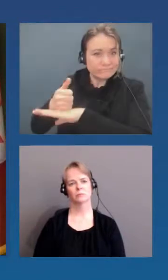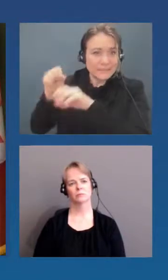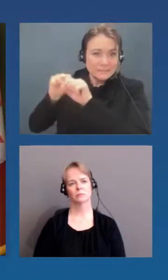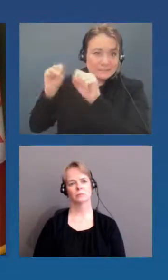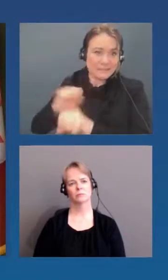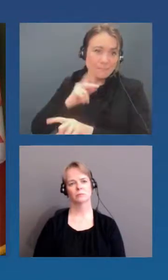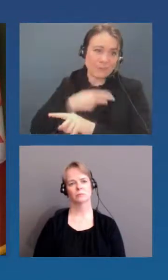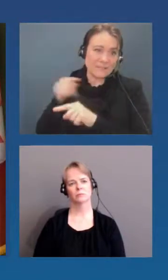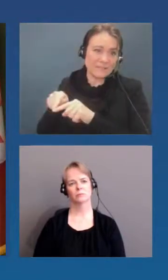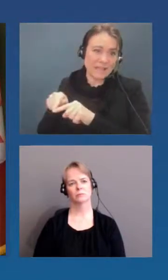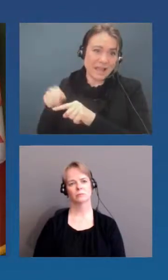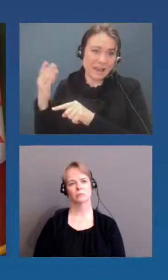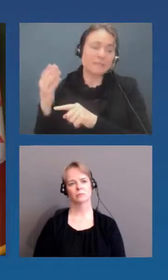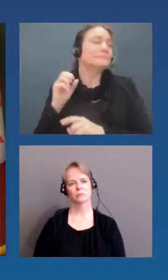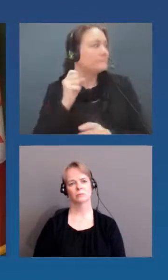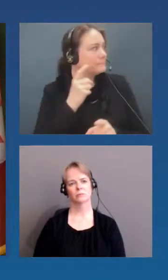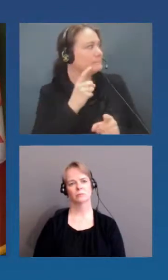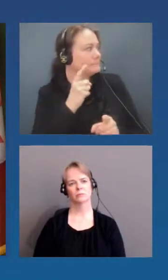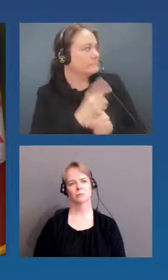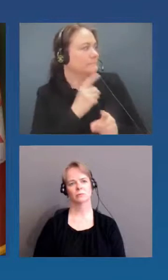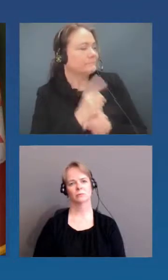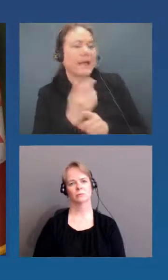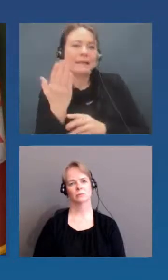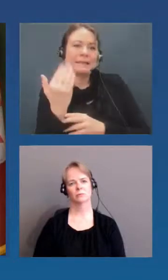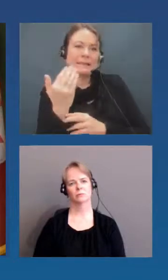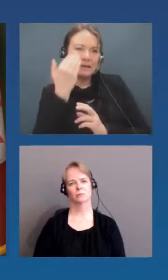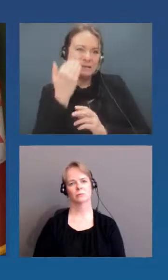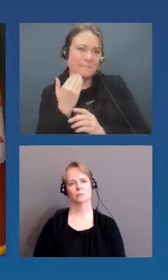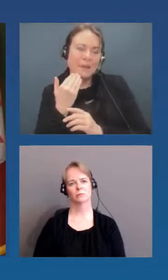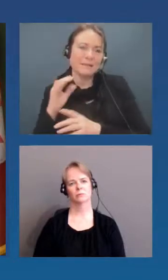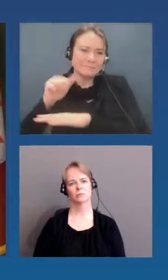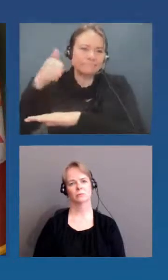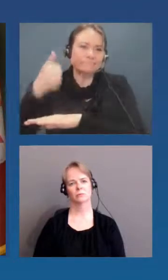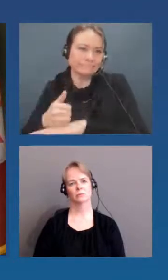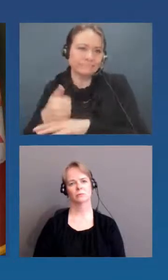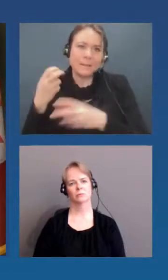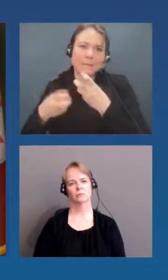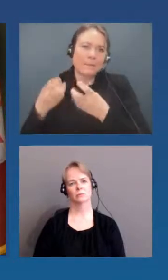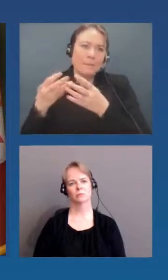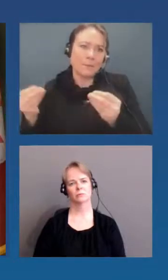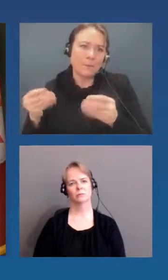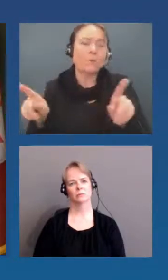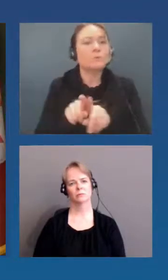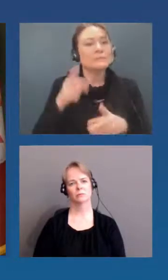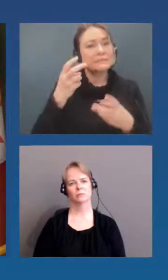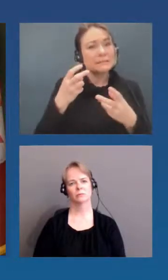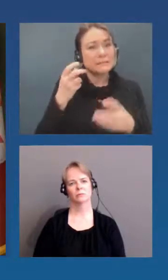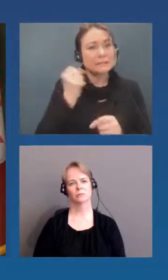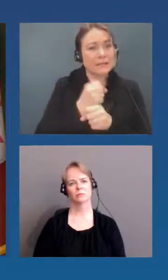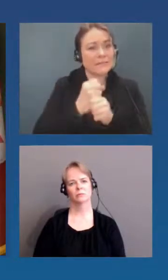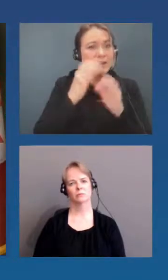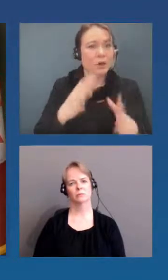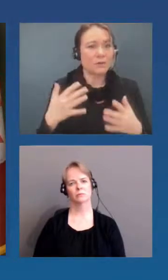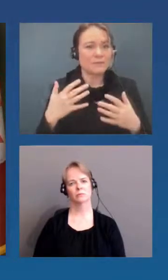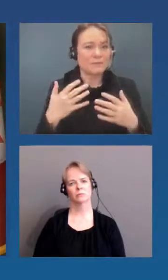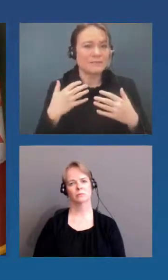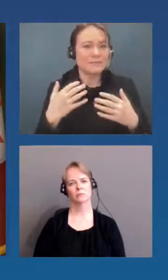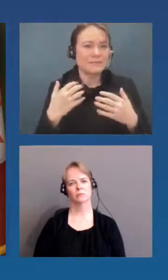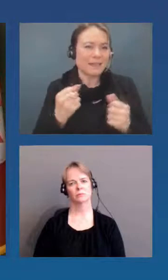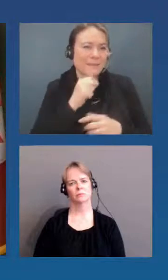Effectivement. À partir du 15, ça va être réglé, il n'y aura plus de problème. Et pour les travailleurs de la santé, qui n'est pas votre question, on a